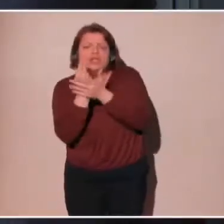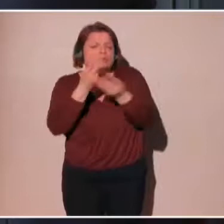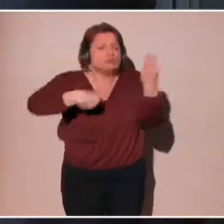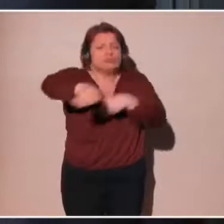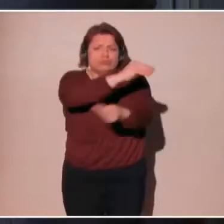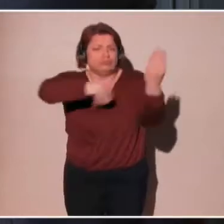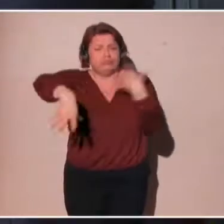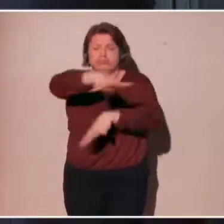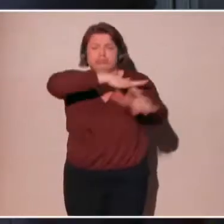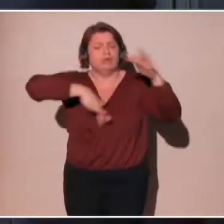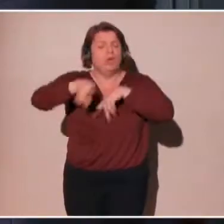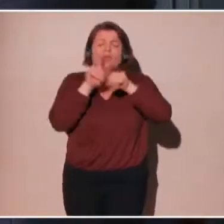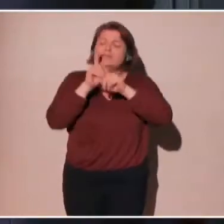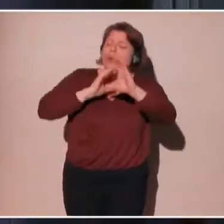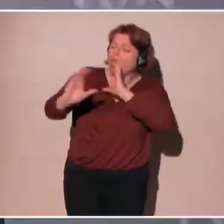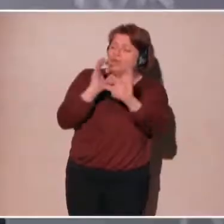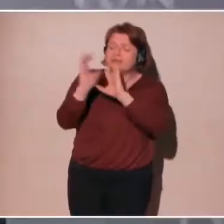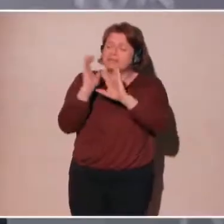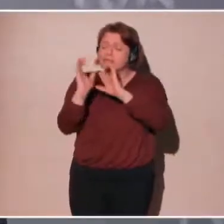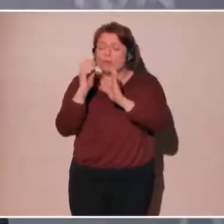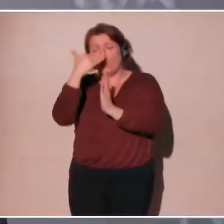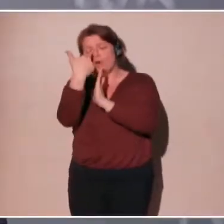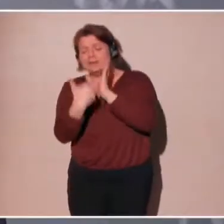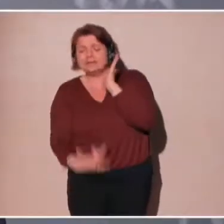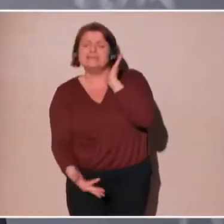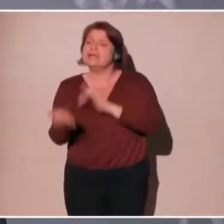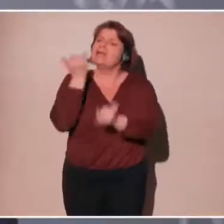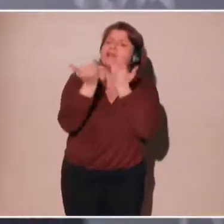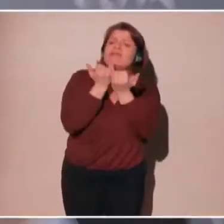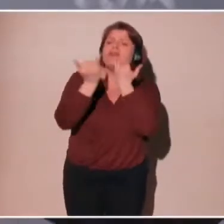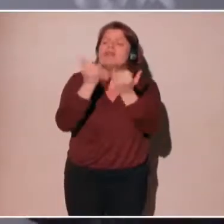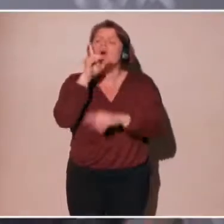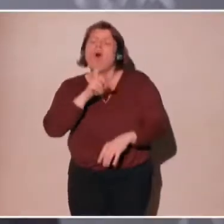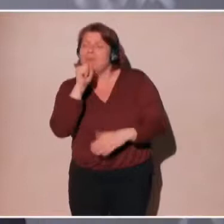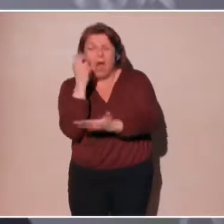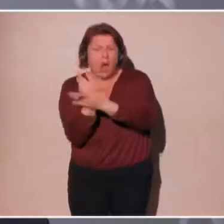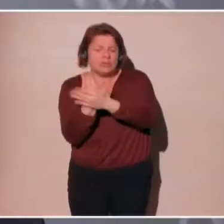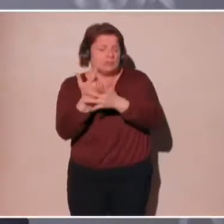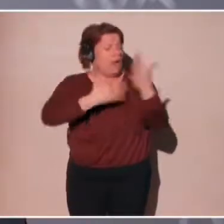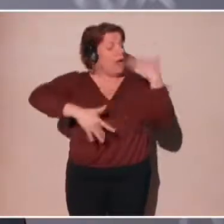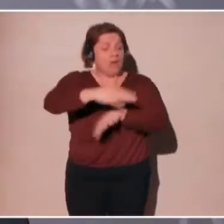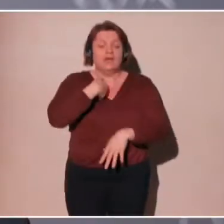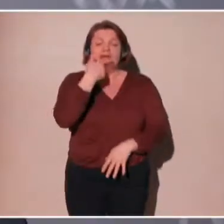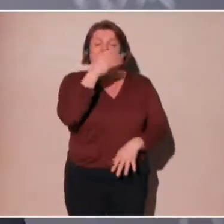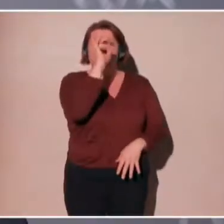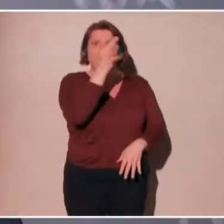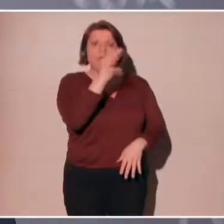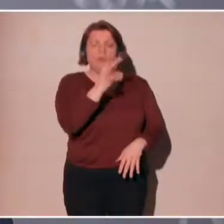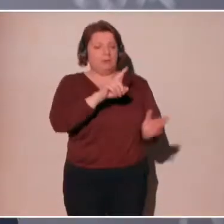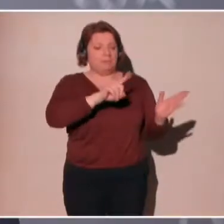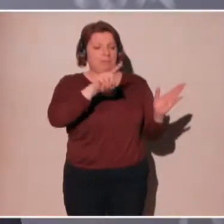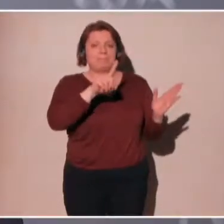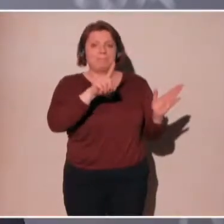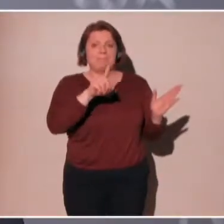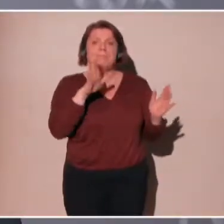compris les listes de mes conversations, les listings de mes appels téléphoniques vers ma grand-mère, y compris... on a dit oui à tout. Mais est-ce qu'on a été